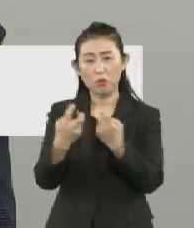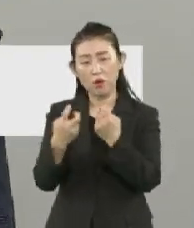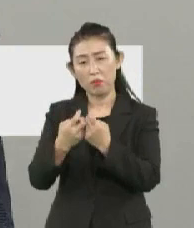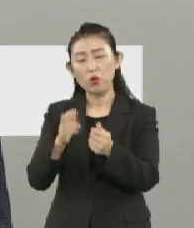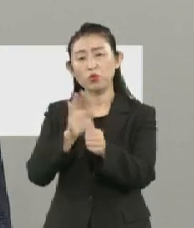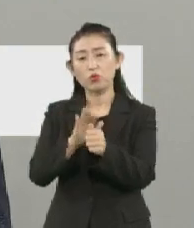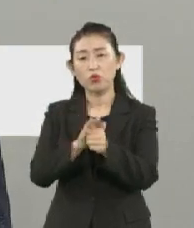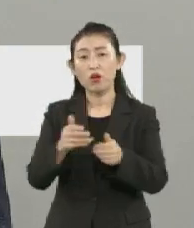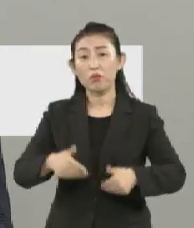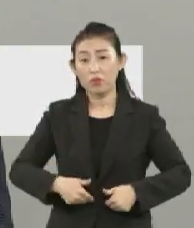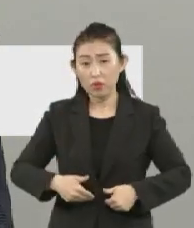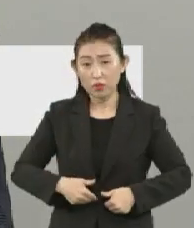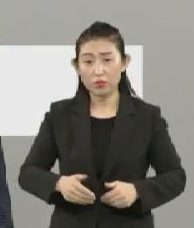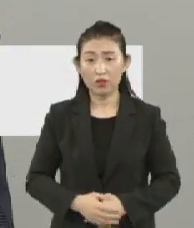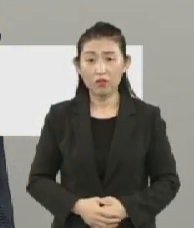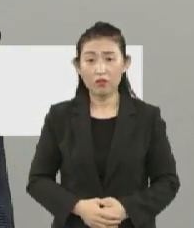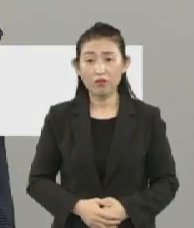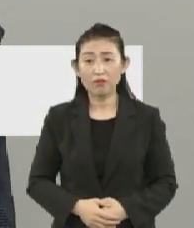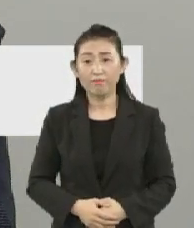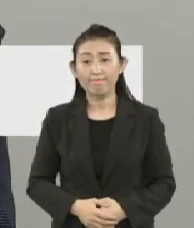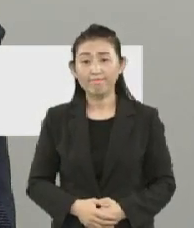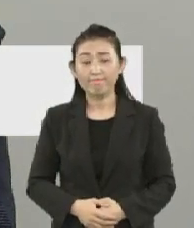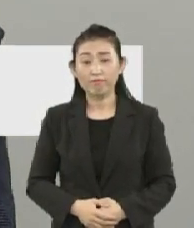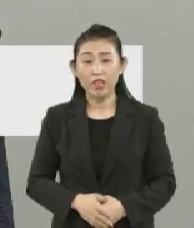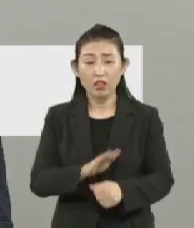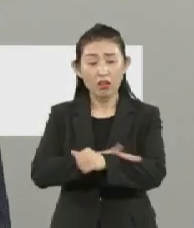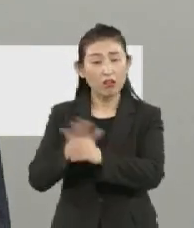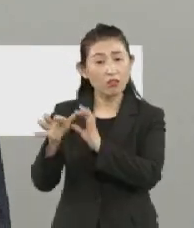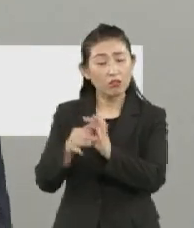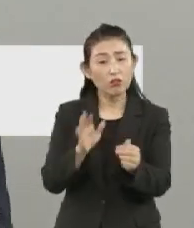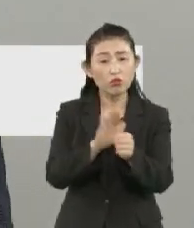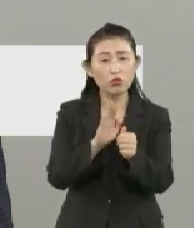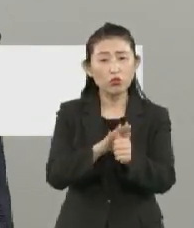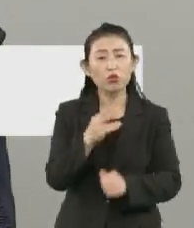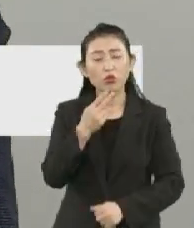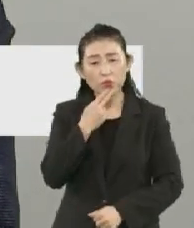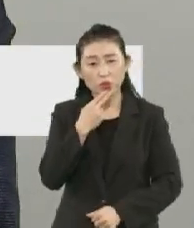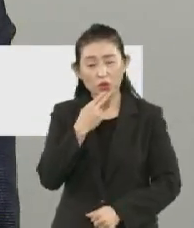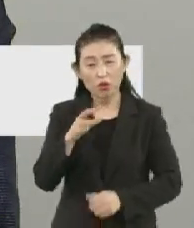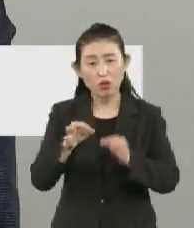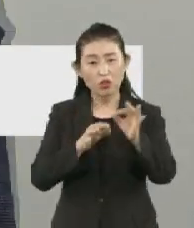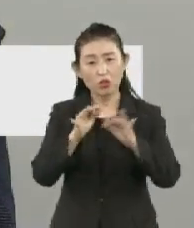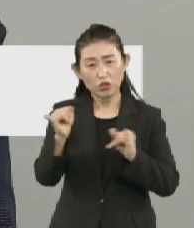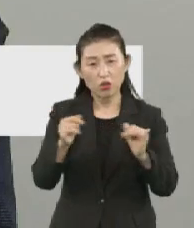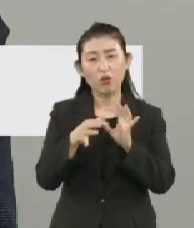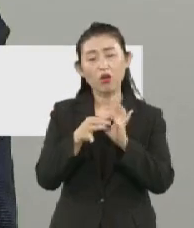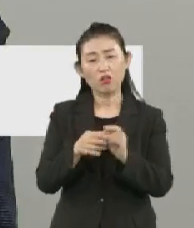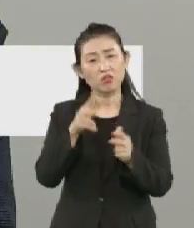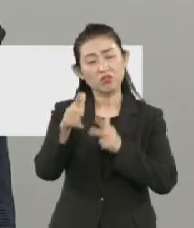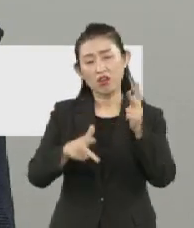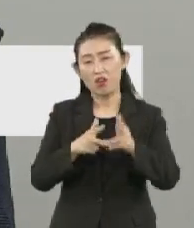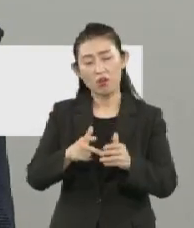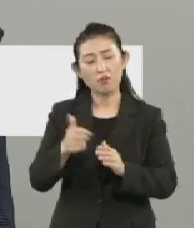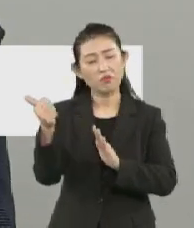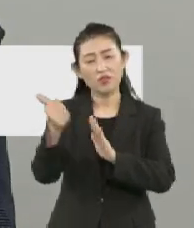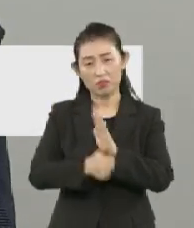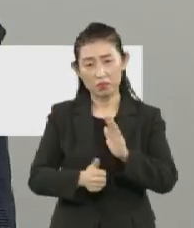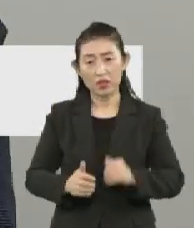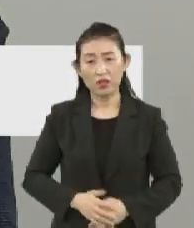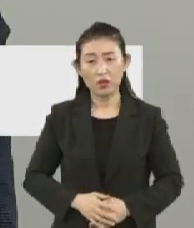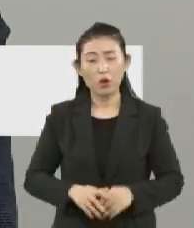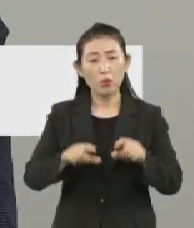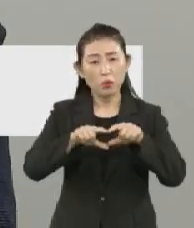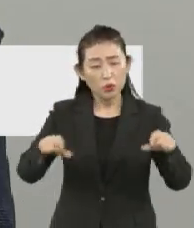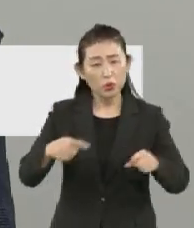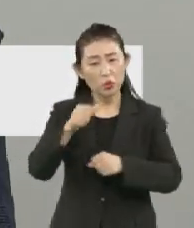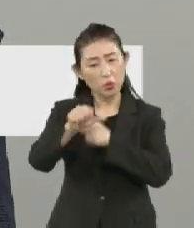됩니다. 이런 부분들이 효과적으로 진행이 되지 않으면 청년 몰 사업은 성공하기가 힘들죠. 긴 호흡, 최소한 3년